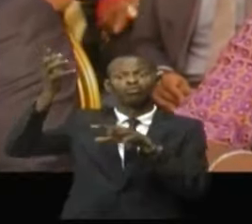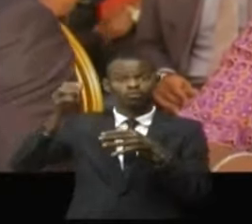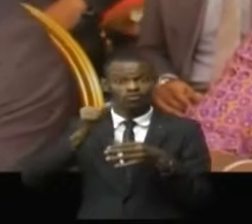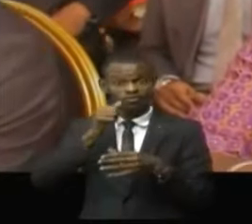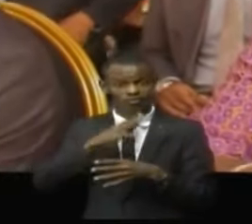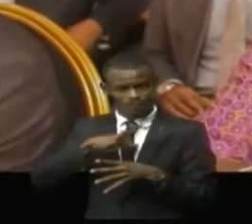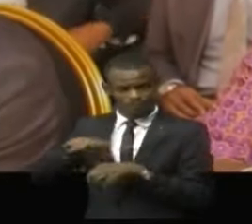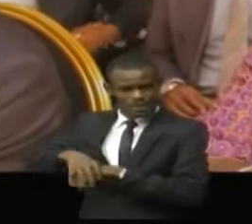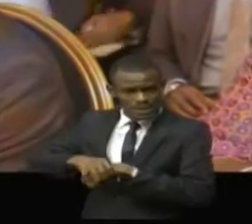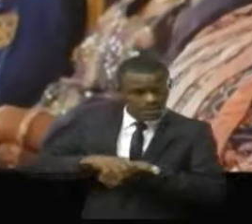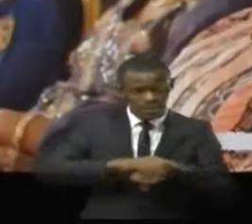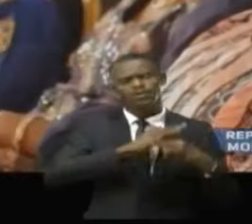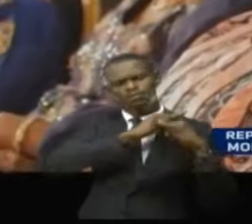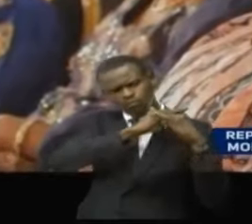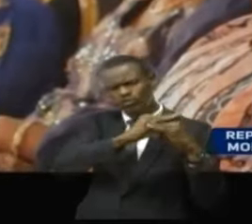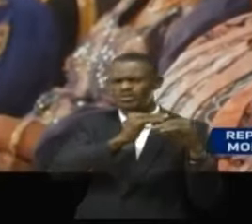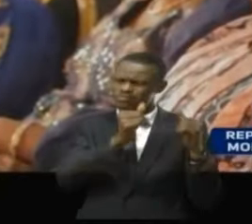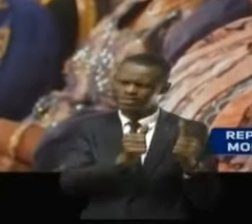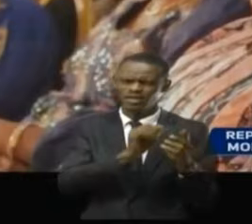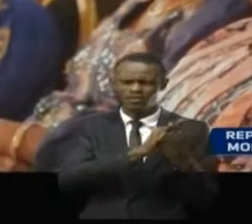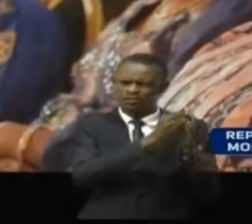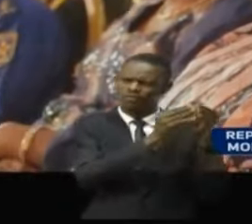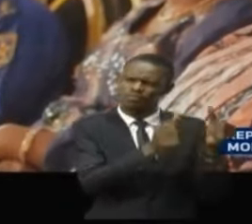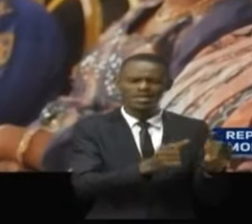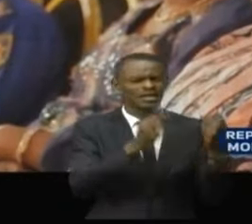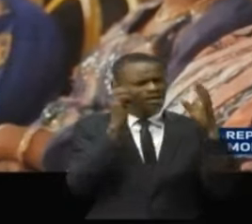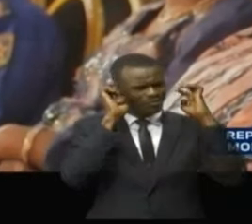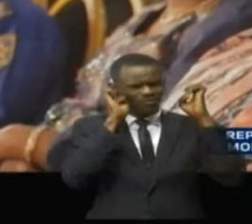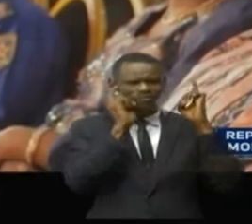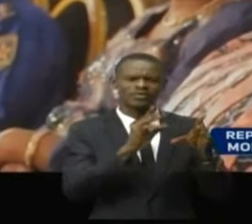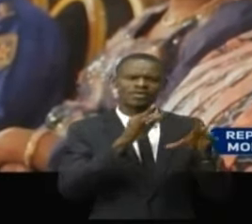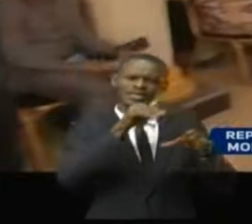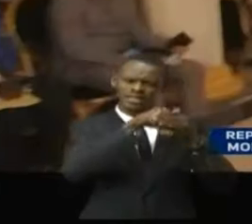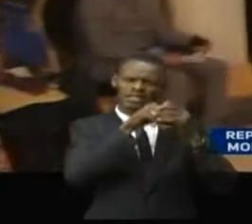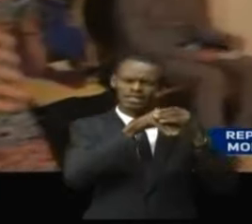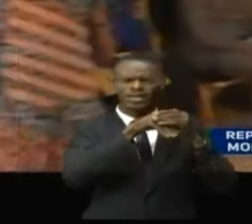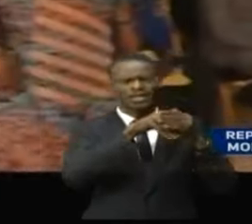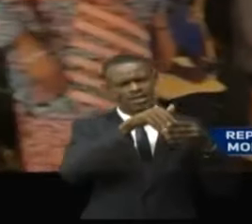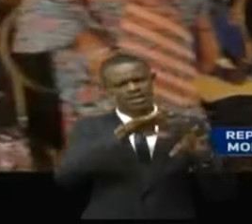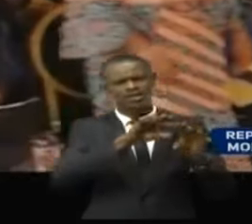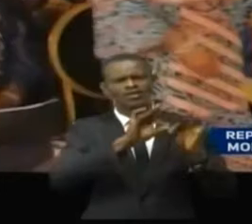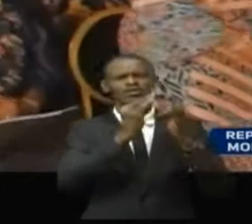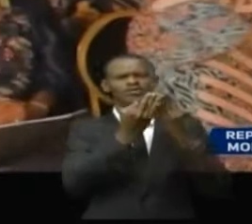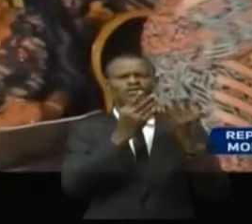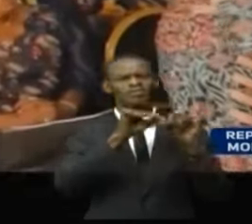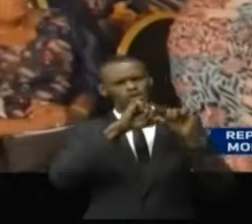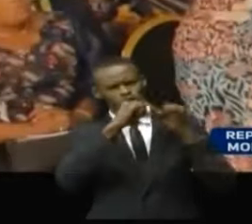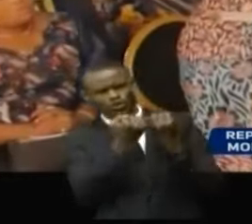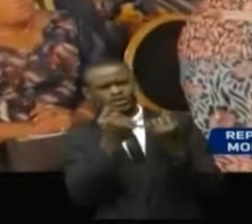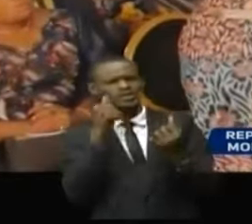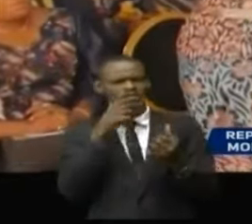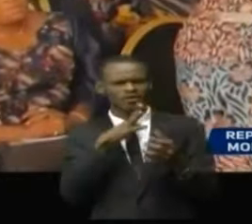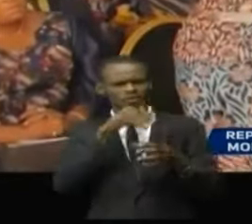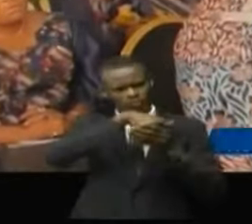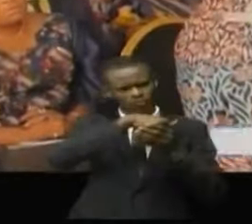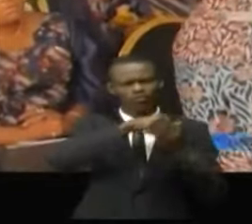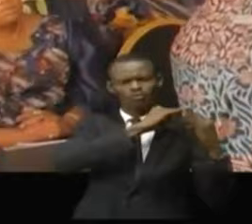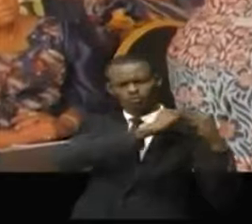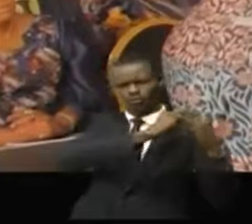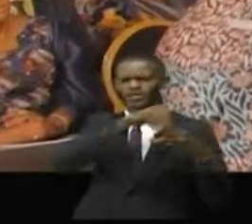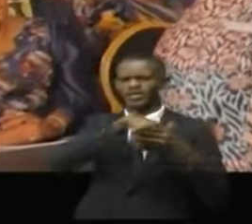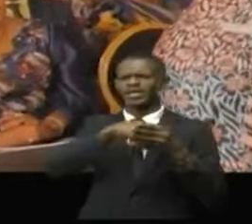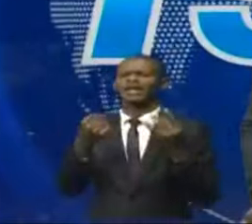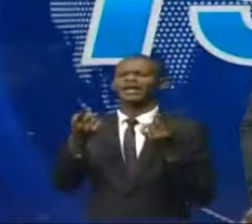ainsi que celui de la rééducation et réinsertion de femmes et jeunes filles consécutives à un conflit armé.